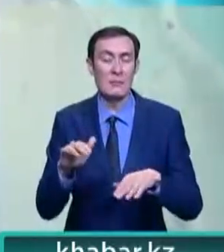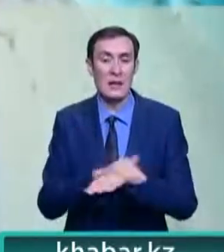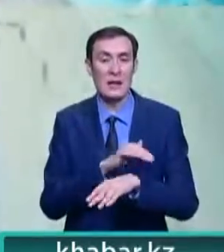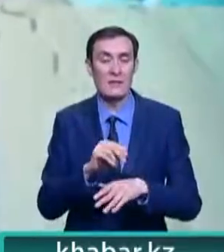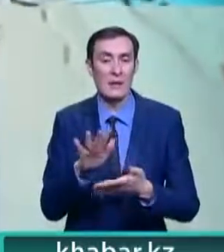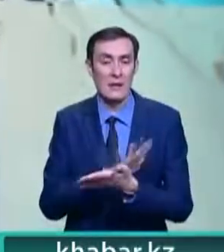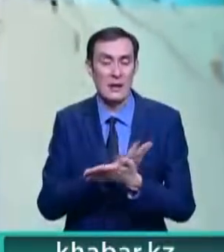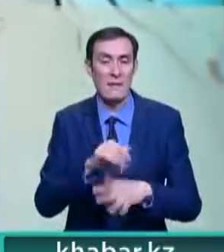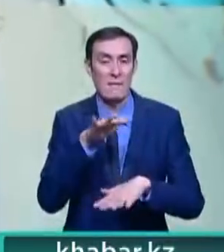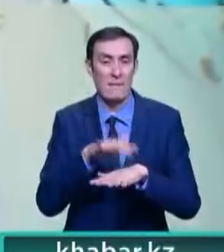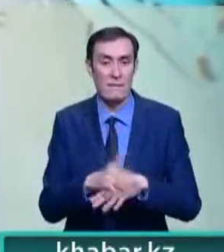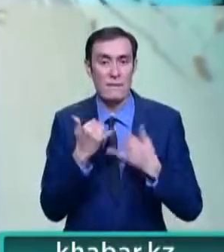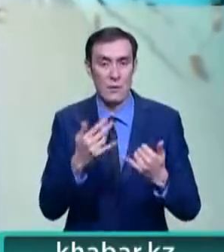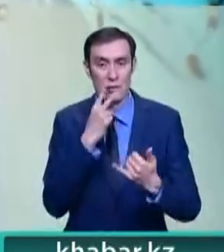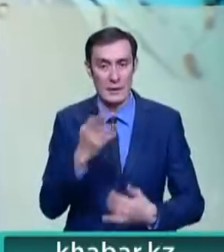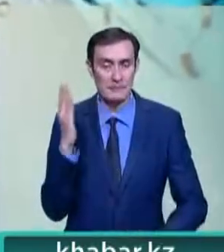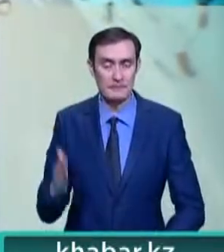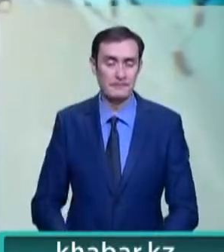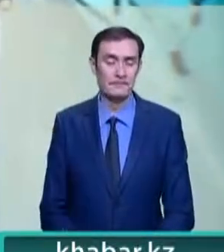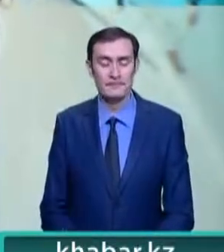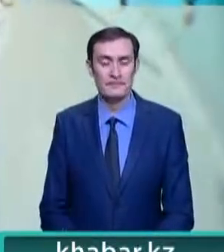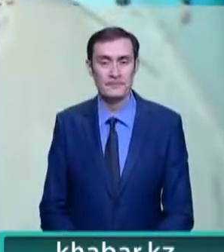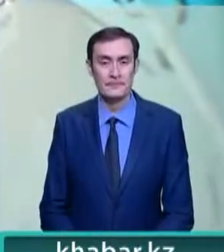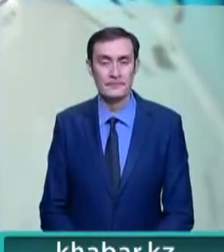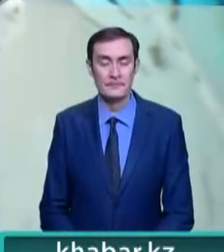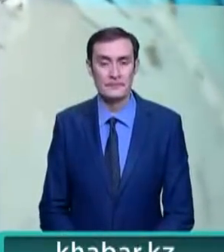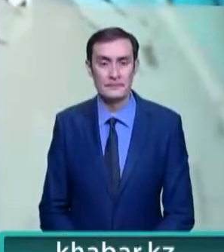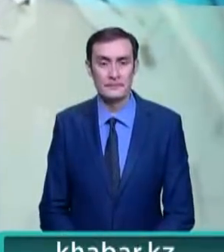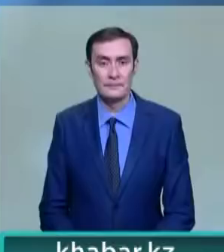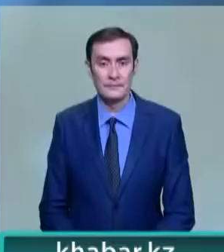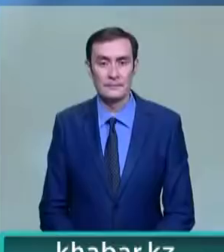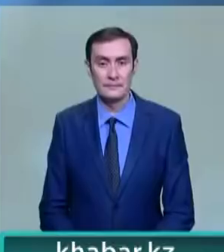фонда. Диана Сапарбекова, Асем Кашигулова, Эдуард Кон, Хабар.